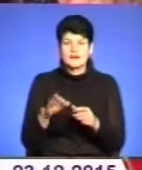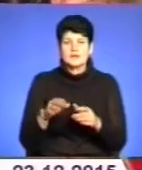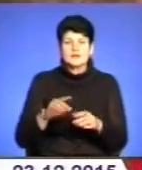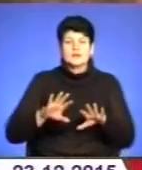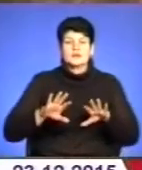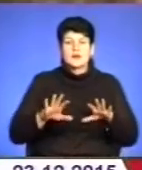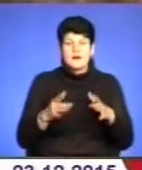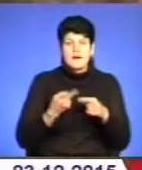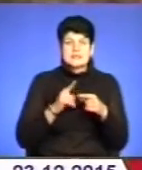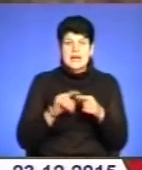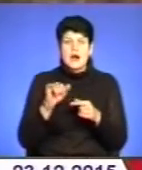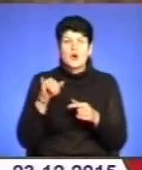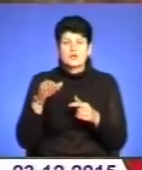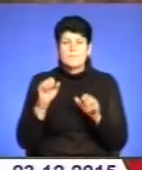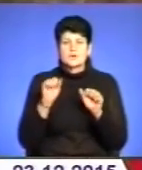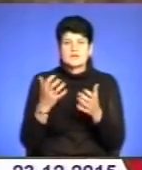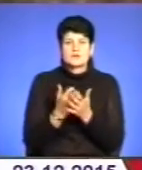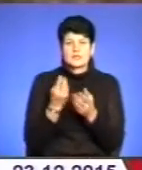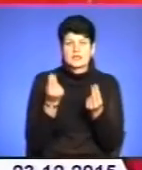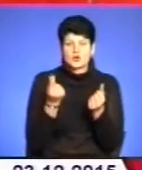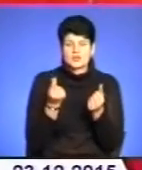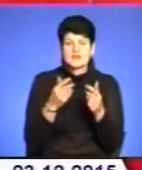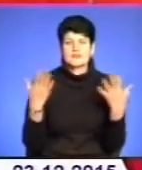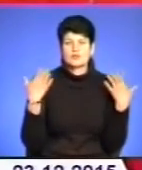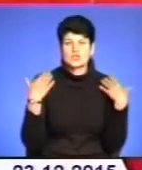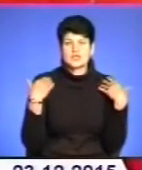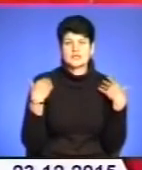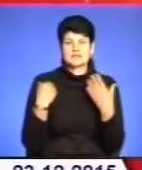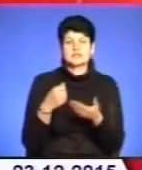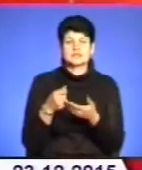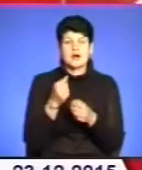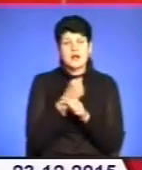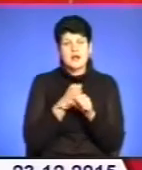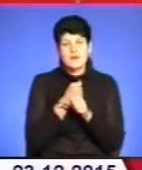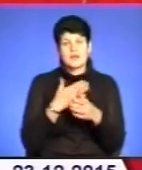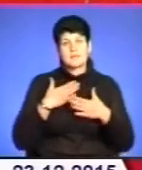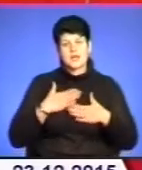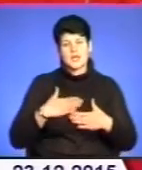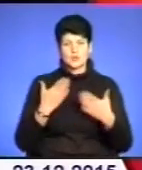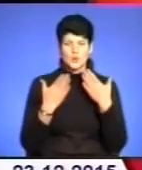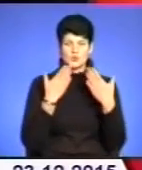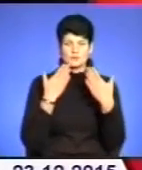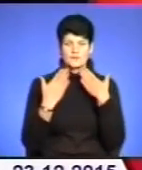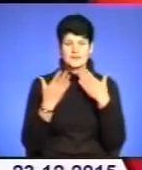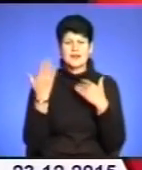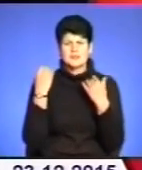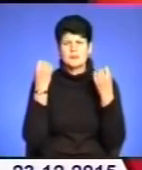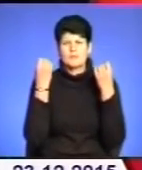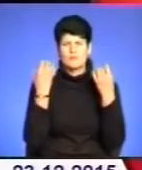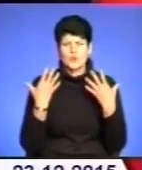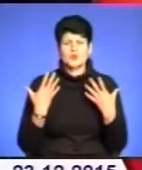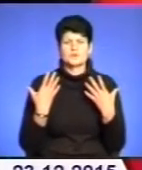цей аукціон – і можливість заробити гроші, і відпочити за чашкою кави та приємною розмовою. Раніше ми просто з головою